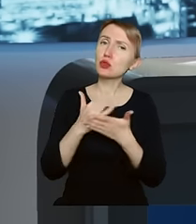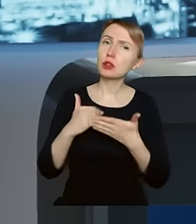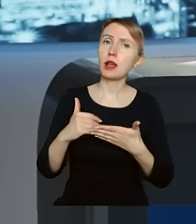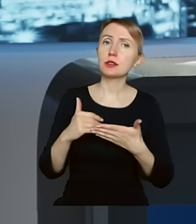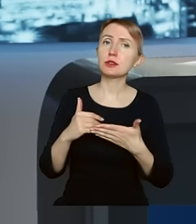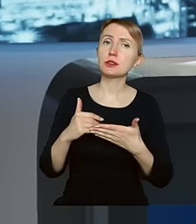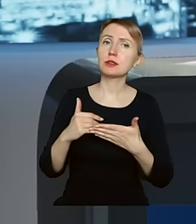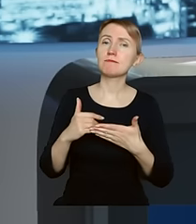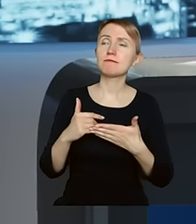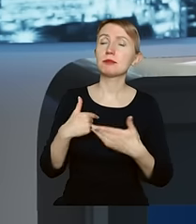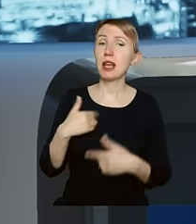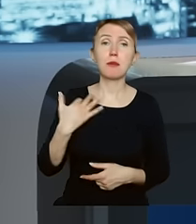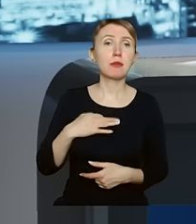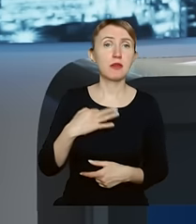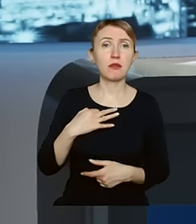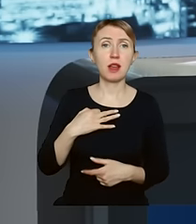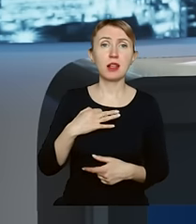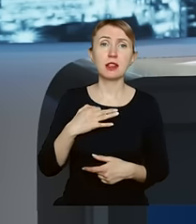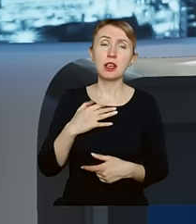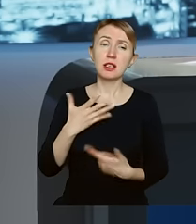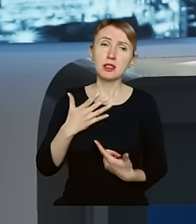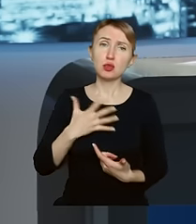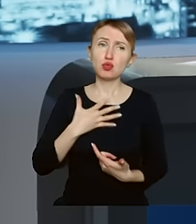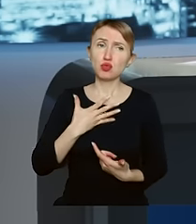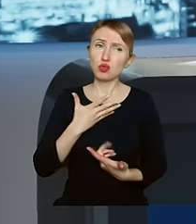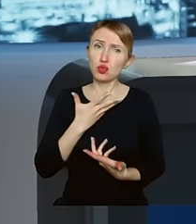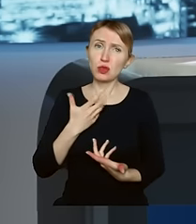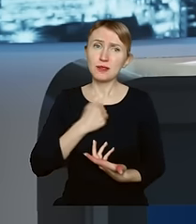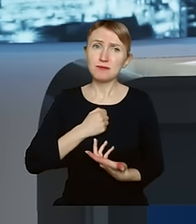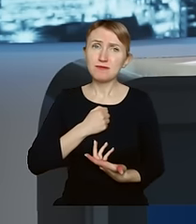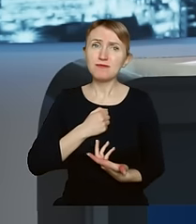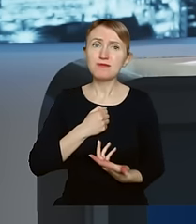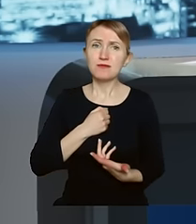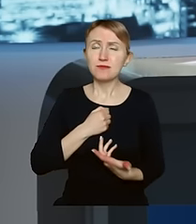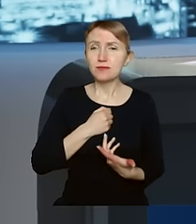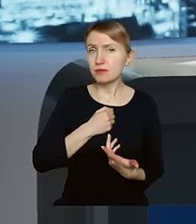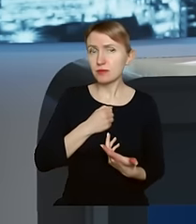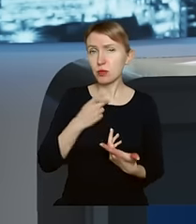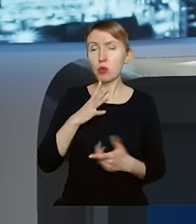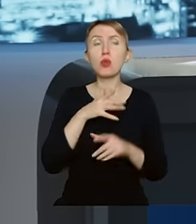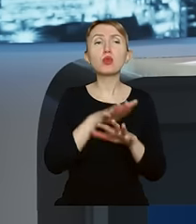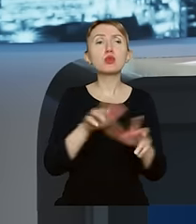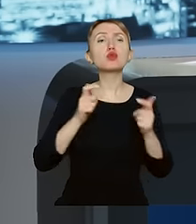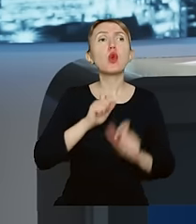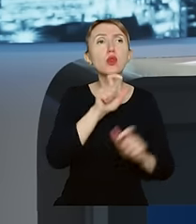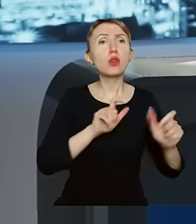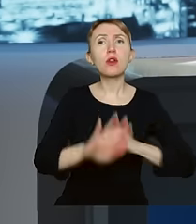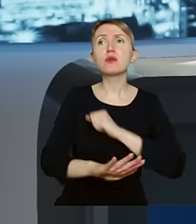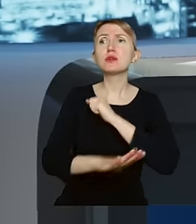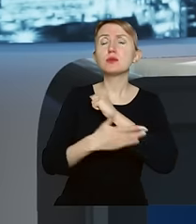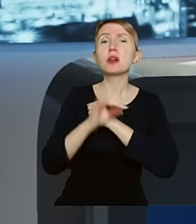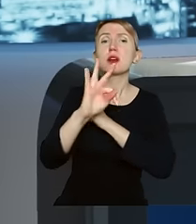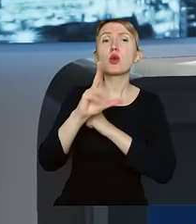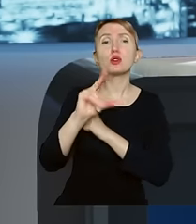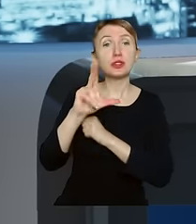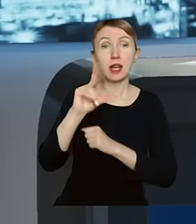po części mam ja osobiście żal do rolników, bo wielu rolników niestety głosowało na Tygryska Kosiniaka i na jego ugrupowania i